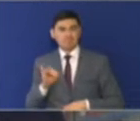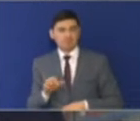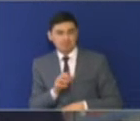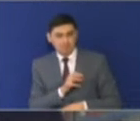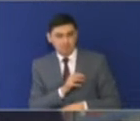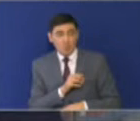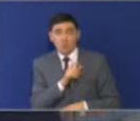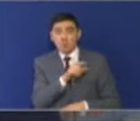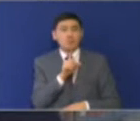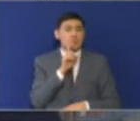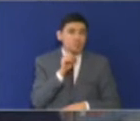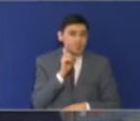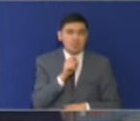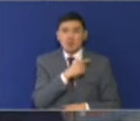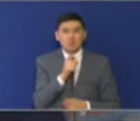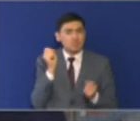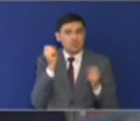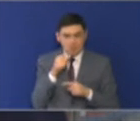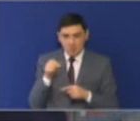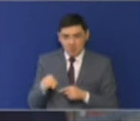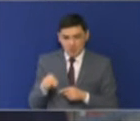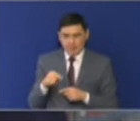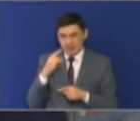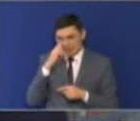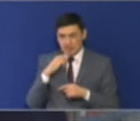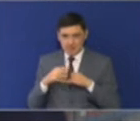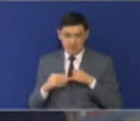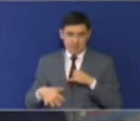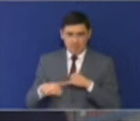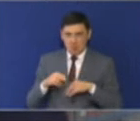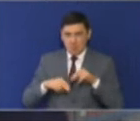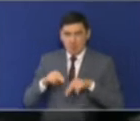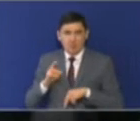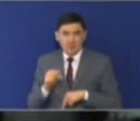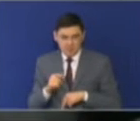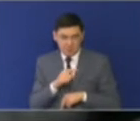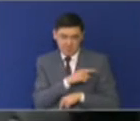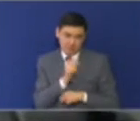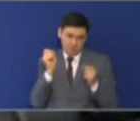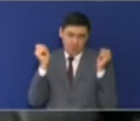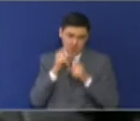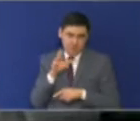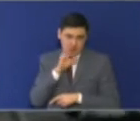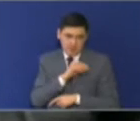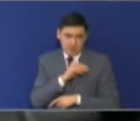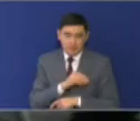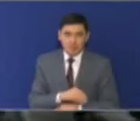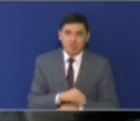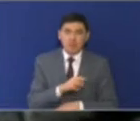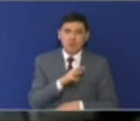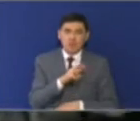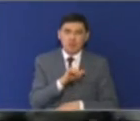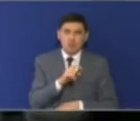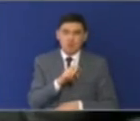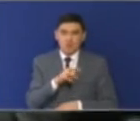может узнать о том, как наши предки строили на казахской земле железную дорогу. Мухаммеджан Тынышбаев – первый